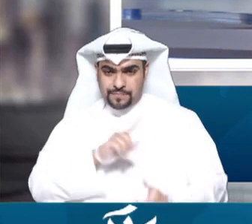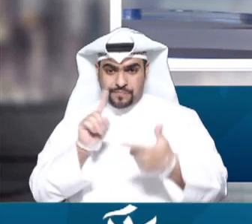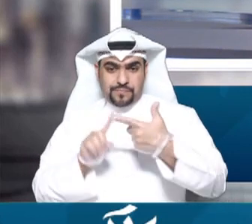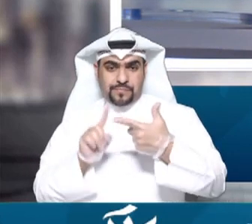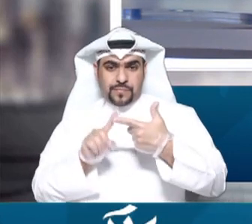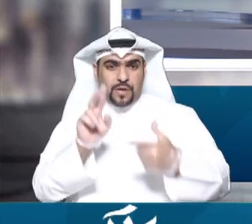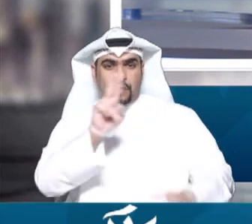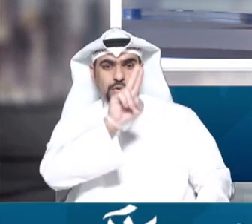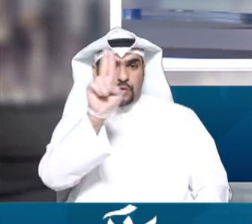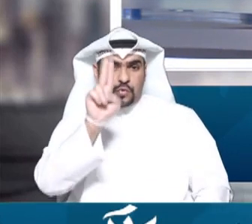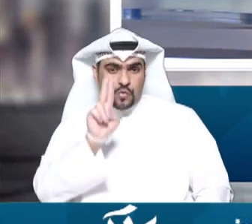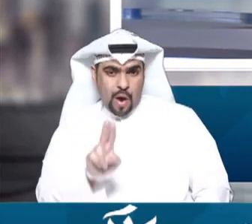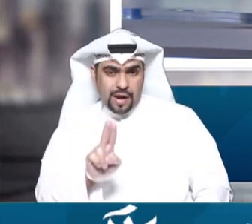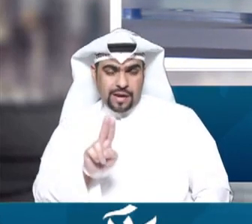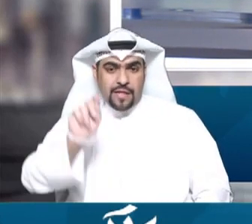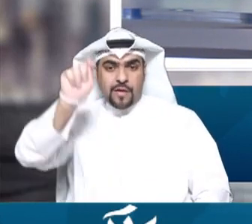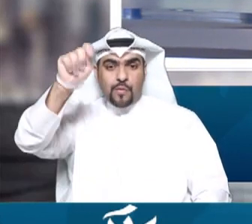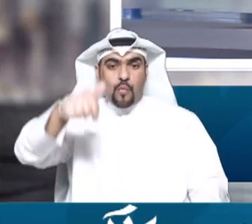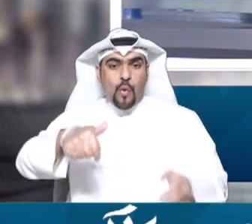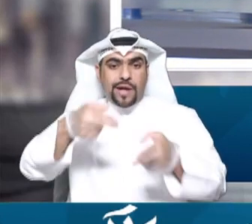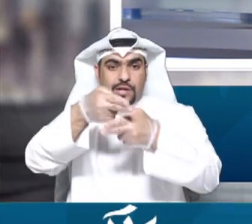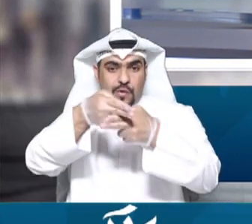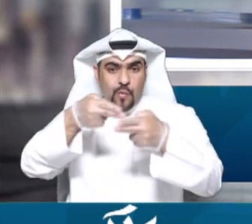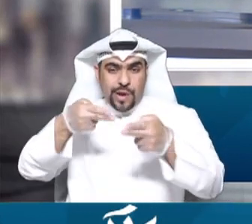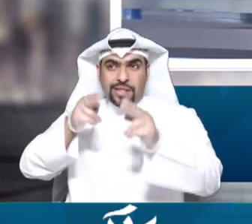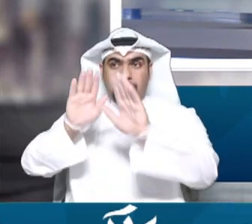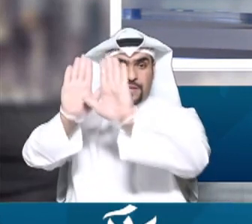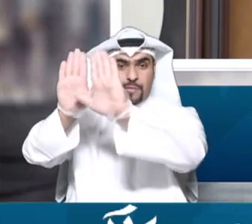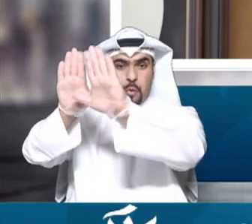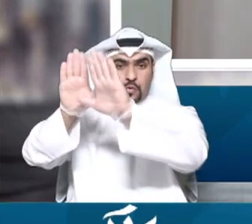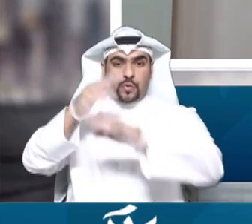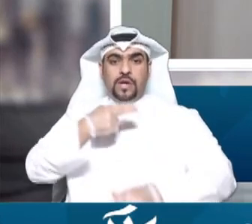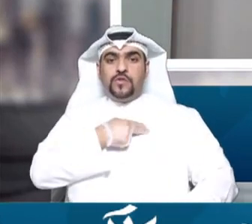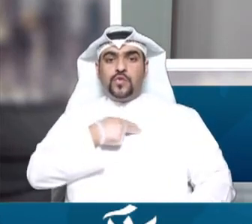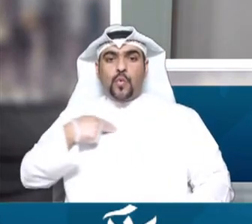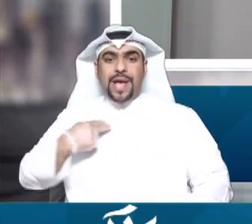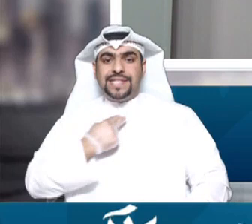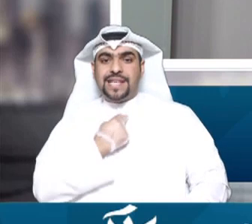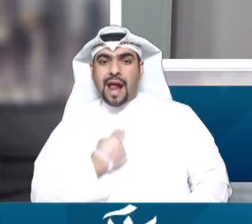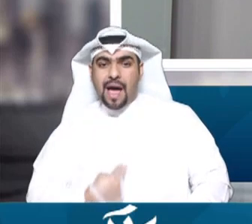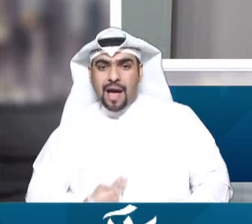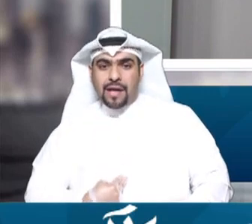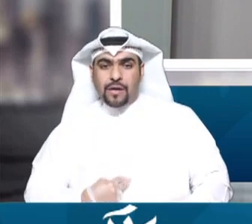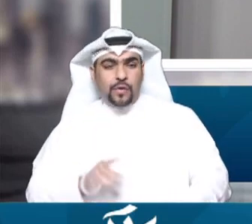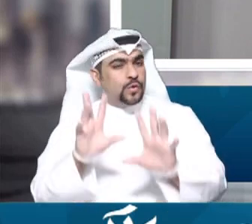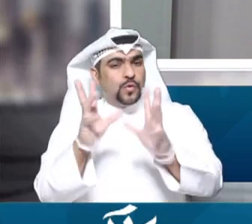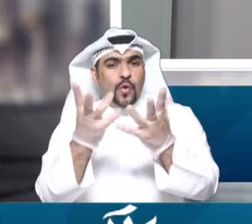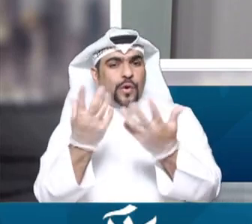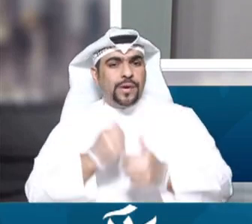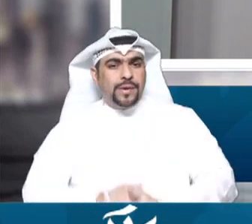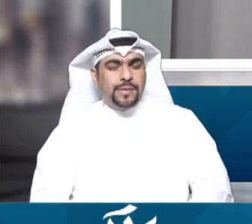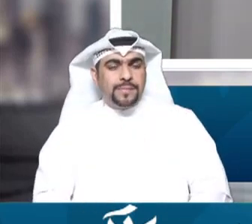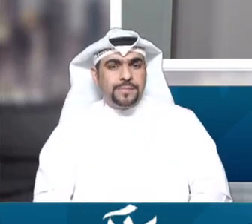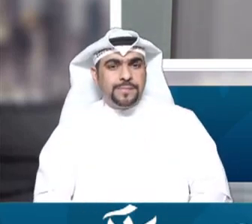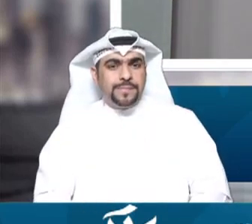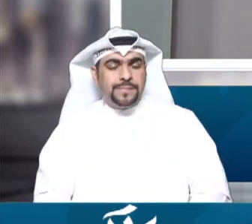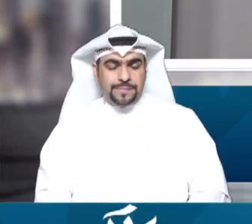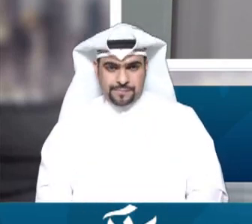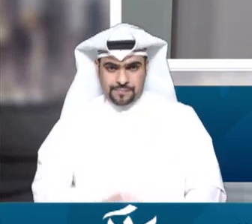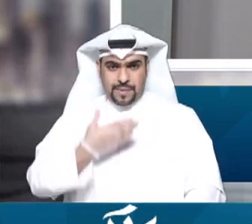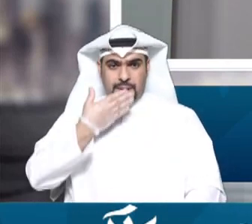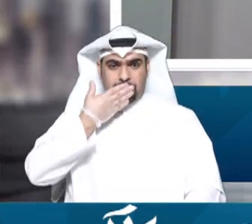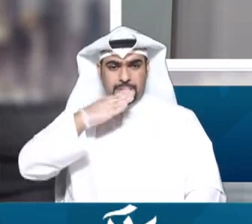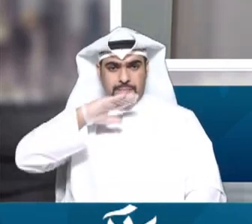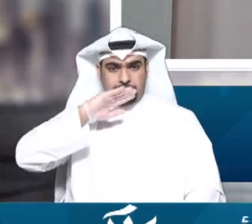على أحوال مواطنين الكويتيين في جنيف وطمنا عليهم. والله الأمور الحمد لله مطمئنة،